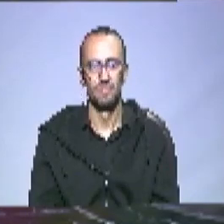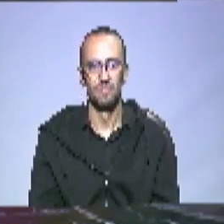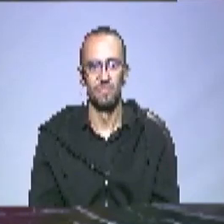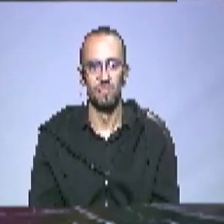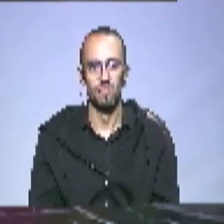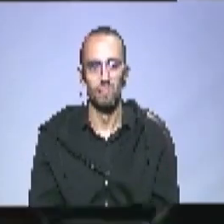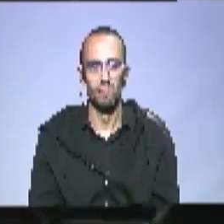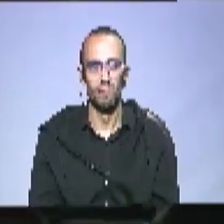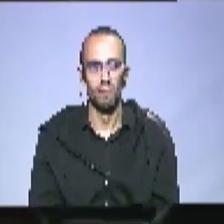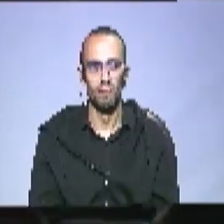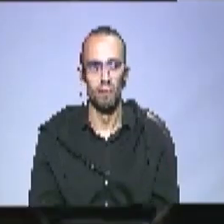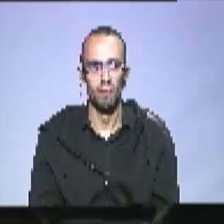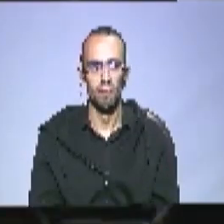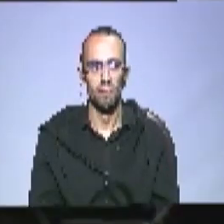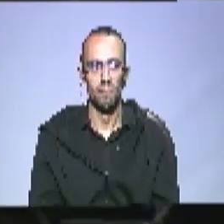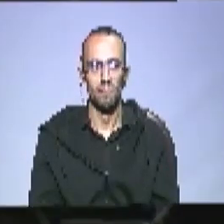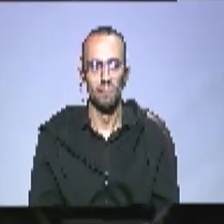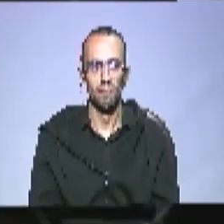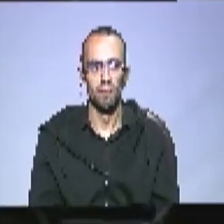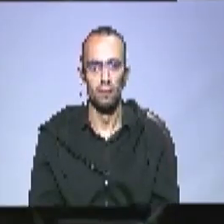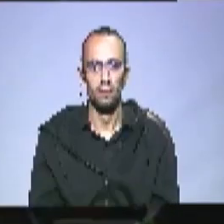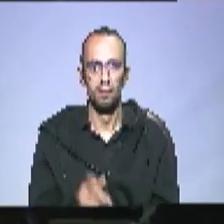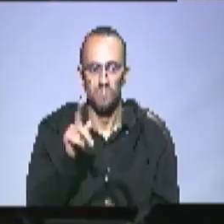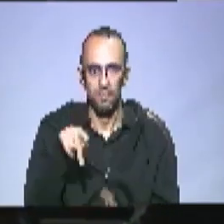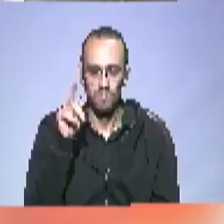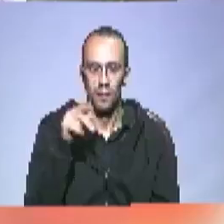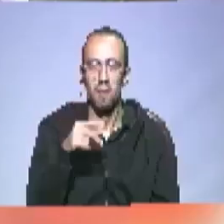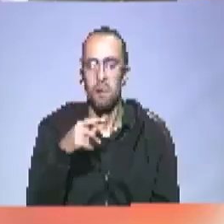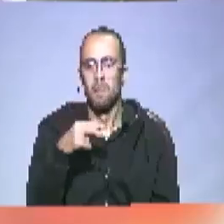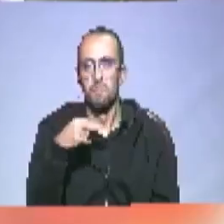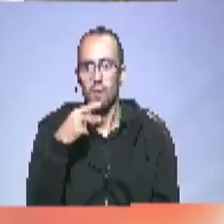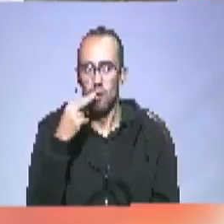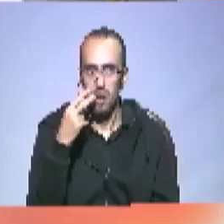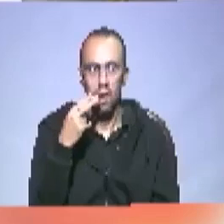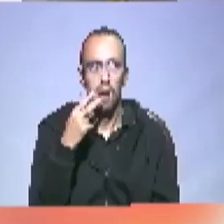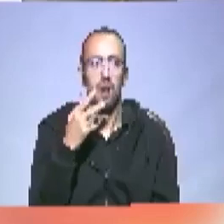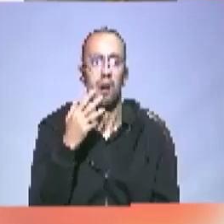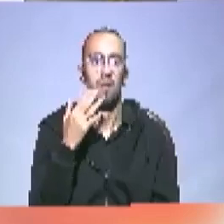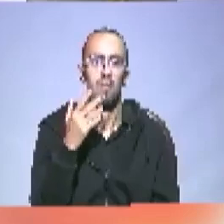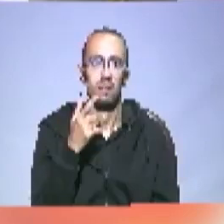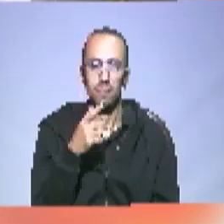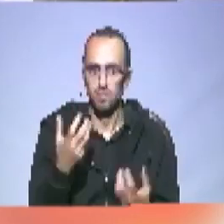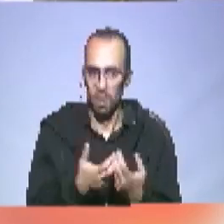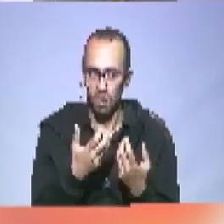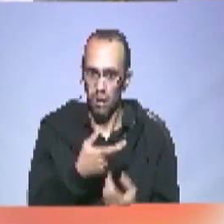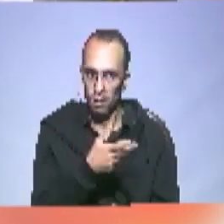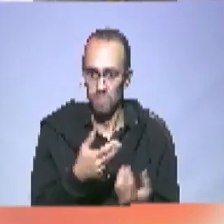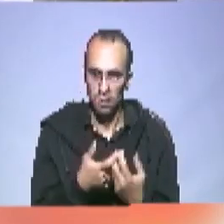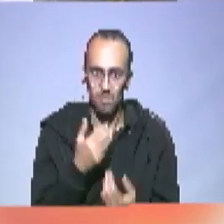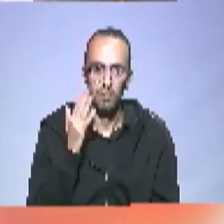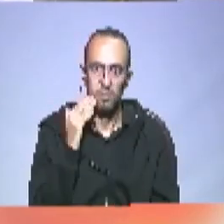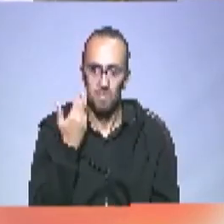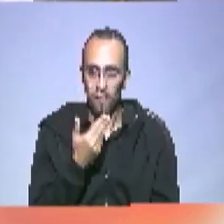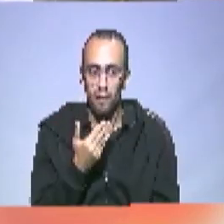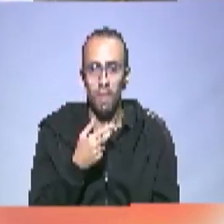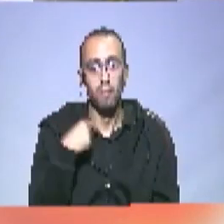الالوان بقى المضاد اللي الناس بتحب تاكل مثلا المكرونه بربري، السلطه هي الشيف عملها لكم بربري. لا انا